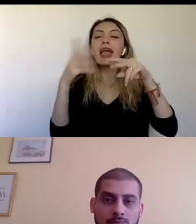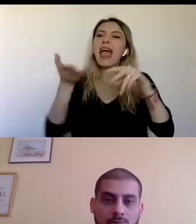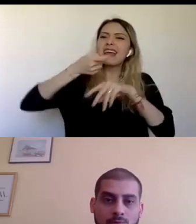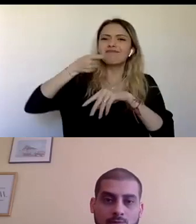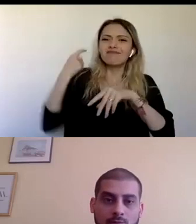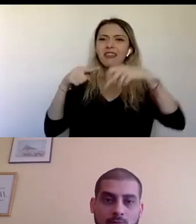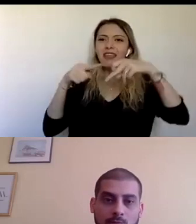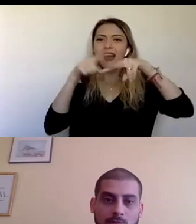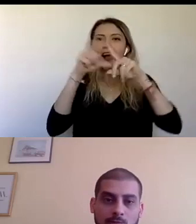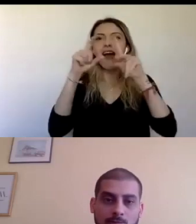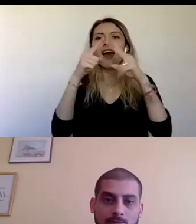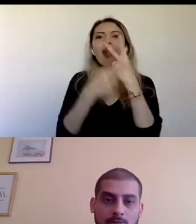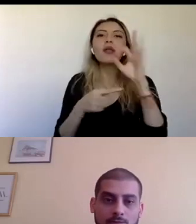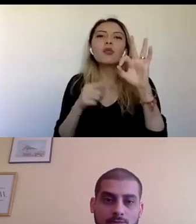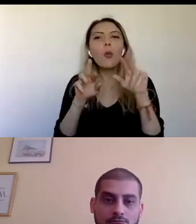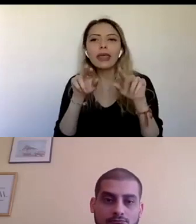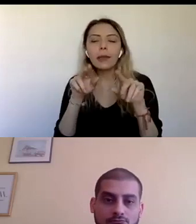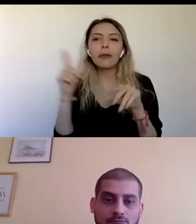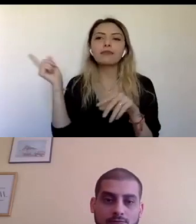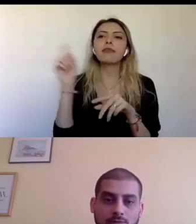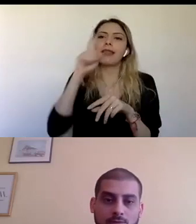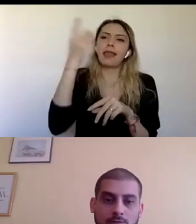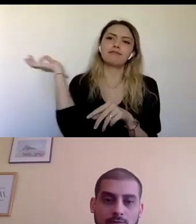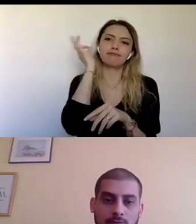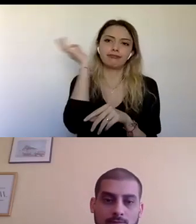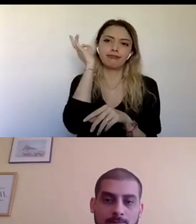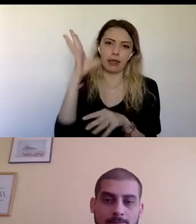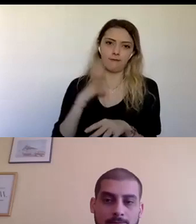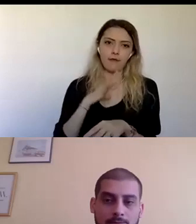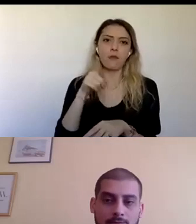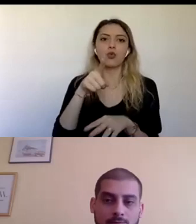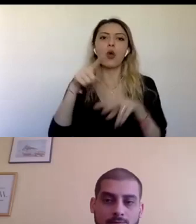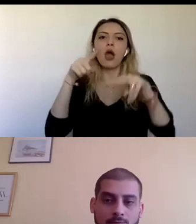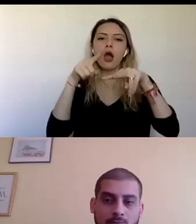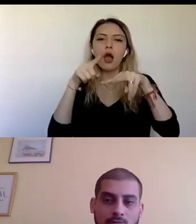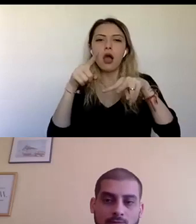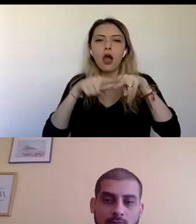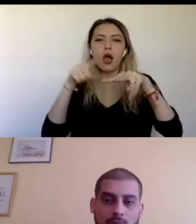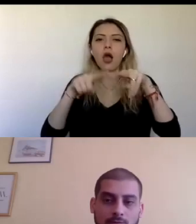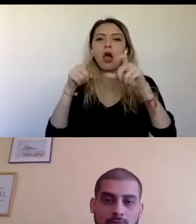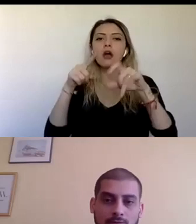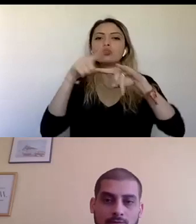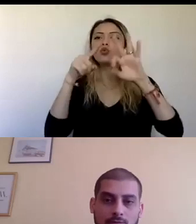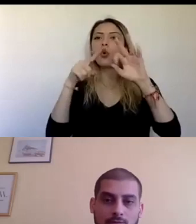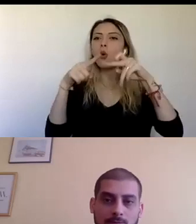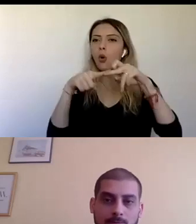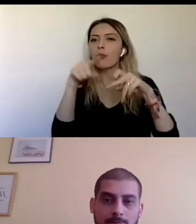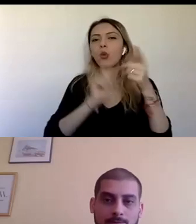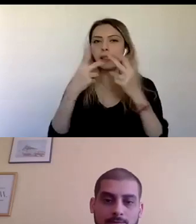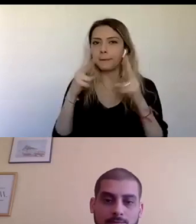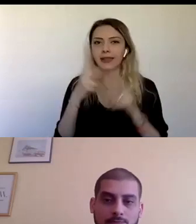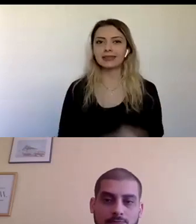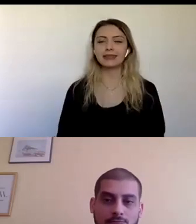podcast'e yükleyebilirsiniz. Bu Anchor'da oldukça kolay, kullanımlı bir podcast